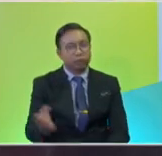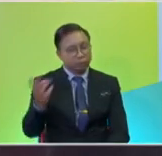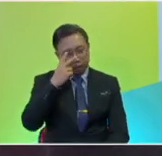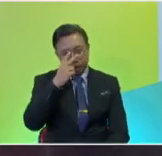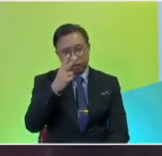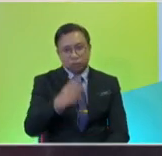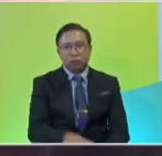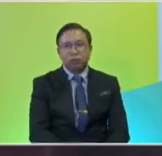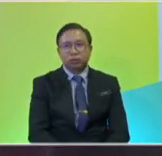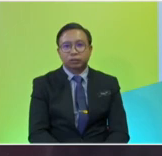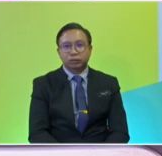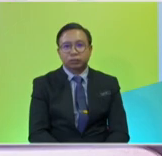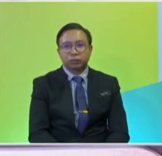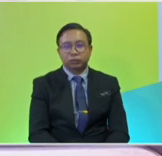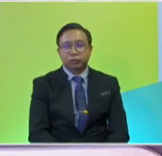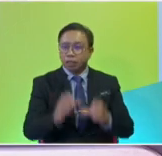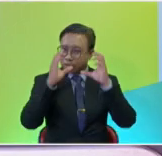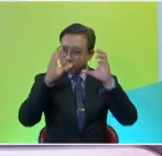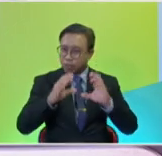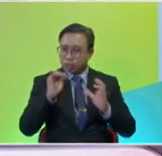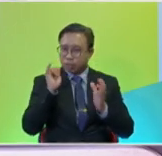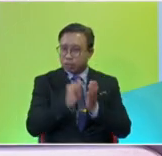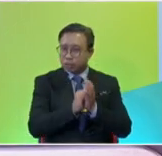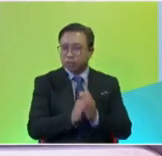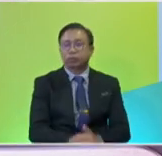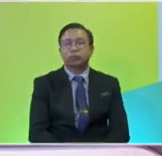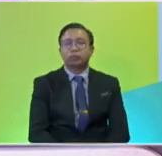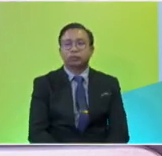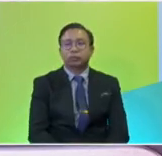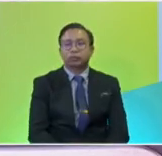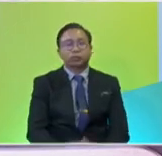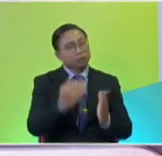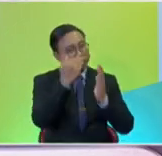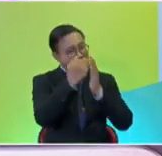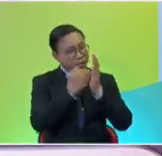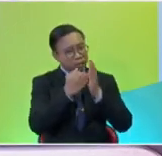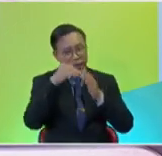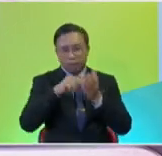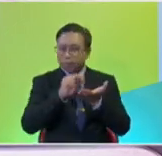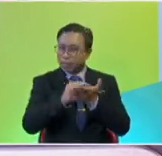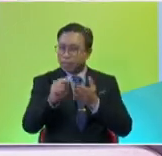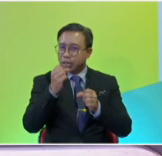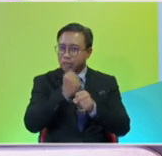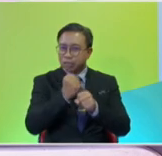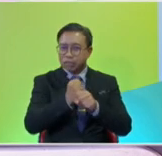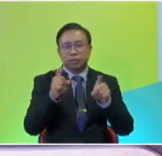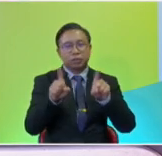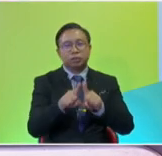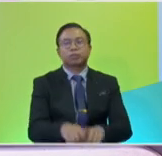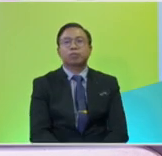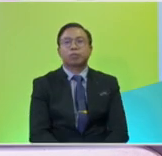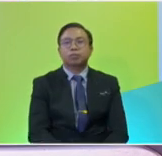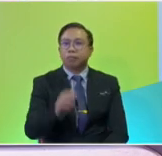sama ada cara itu eee di senaikan dalam nilai kerjasama Oke jadi